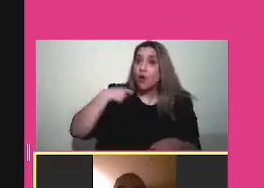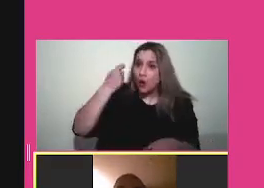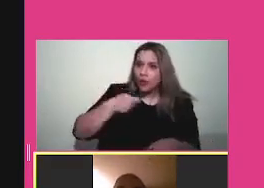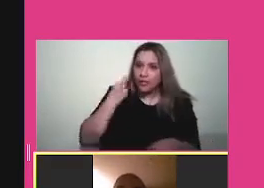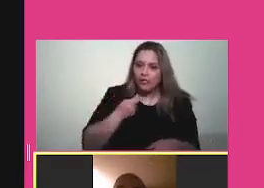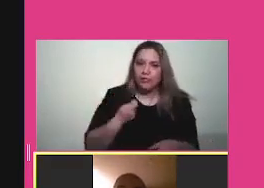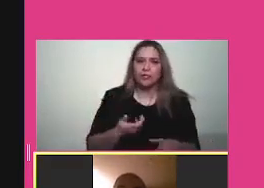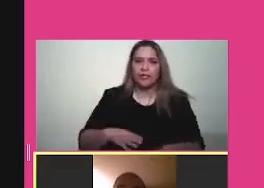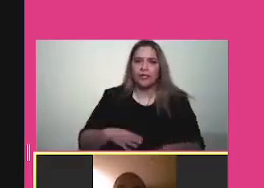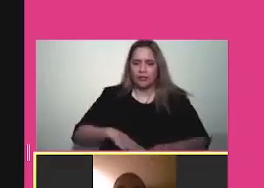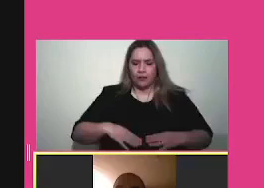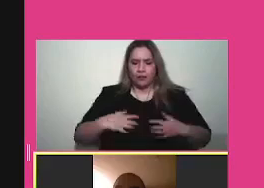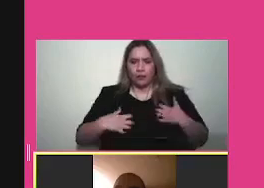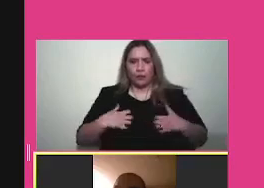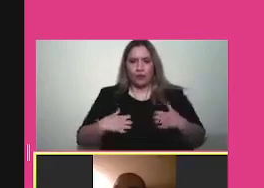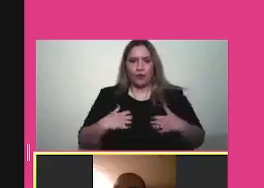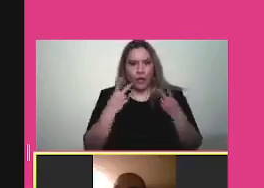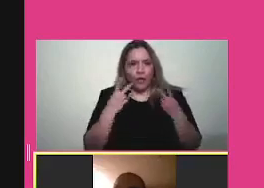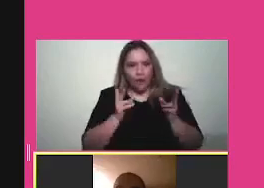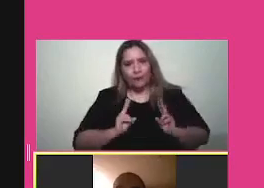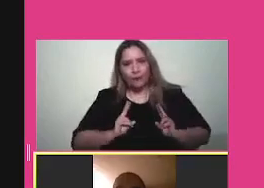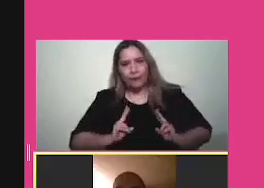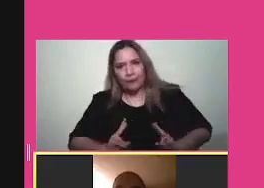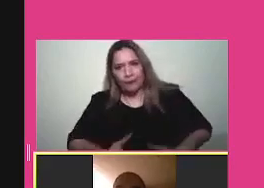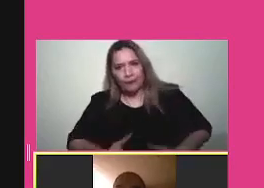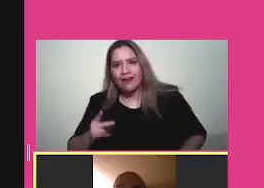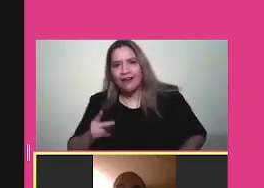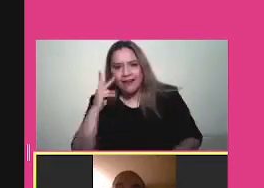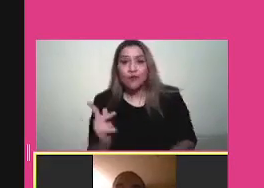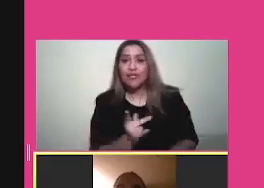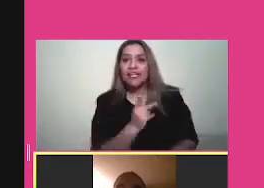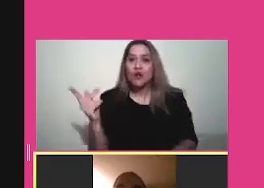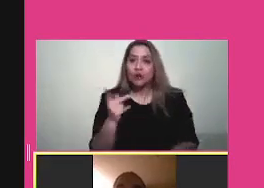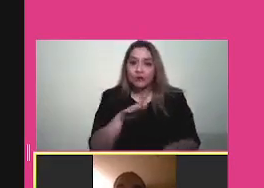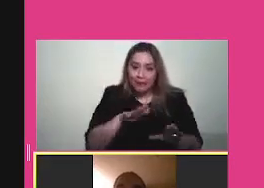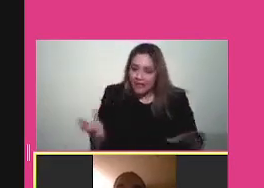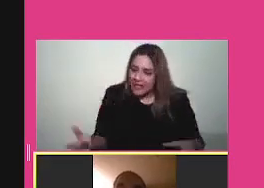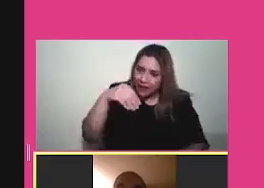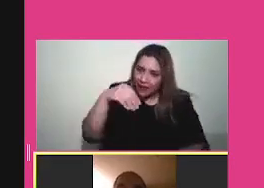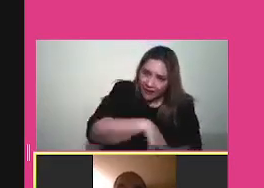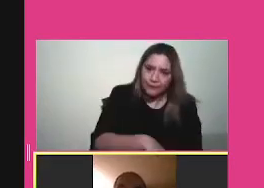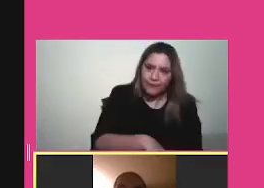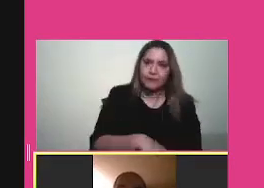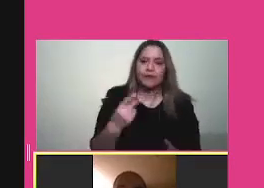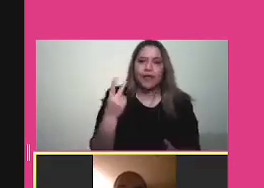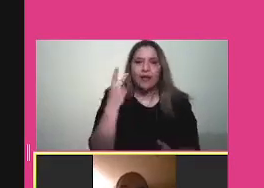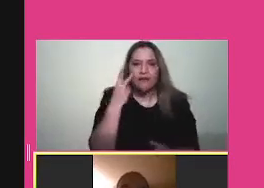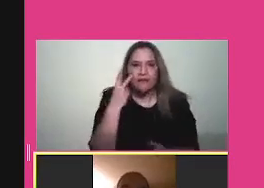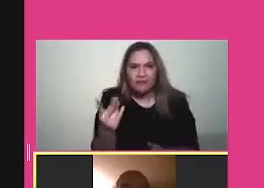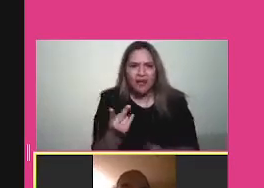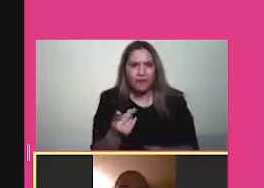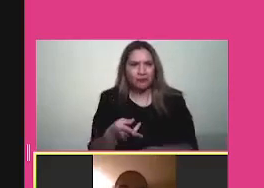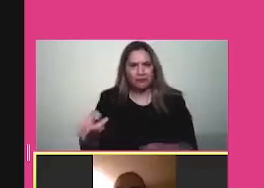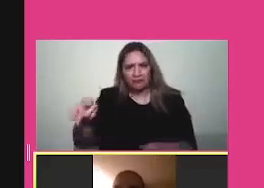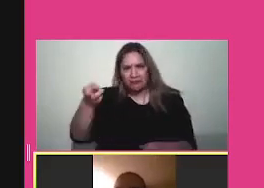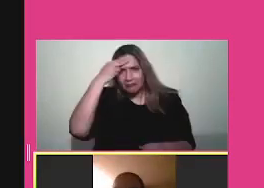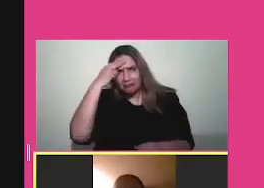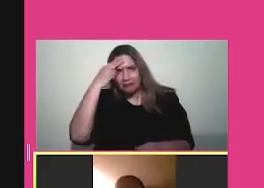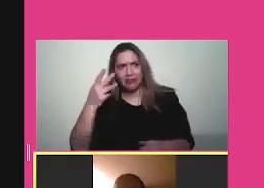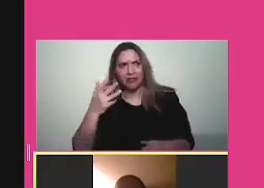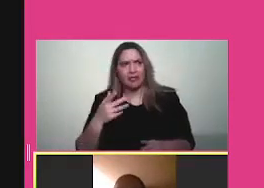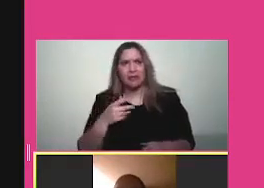αποφορτίζονται βλέποντας τα παιδιά τους να ανήκουν σε μια κοινότητα, βλέποντας να υπάρχει ένας αποστιγματισμός και μια αποδοχή από